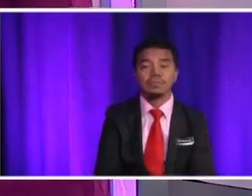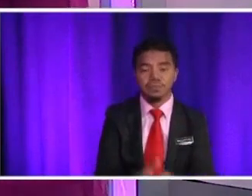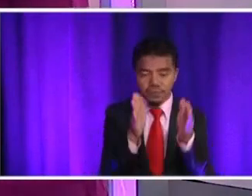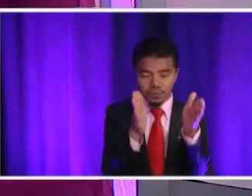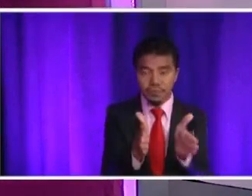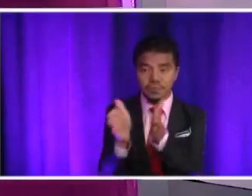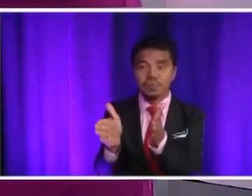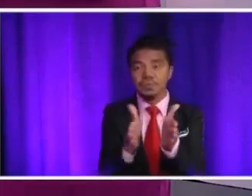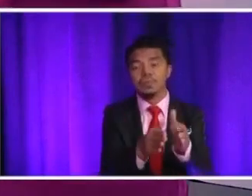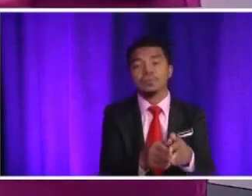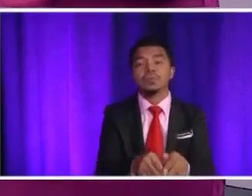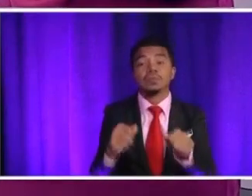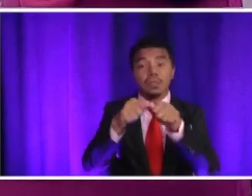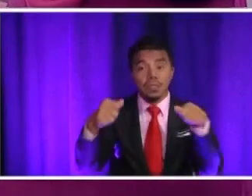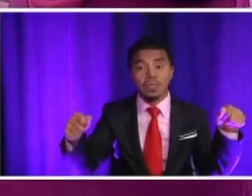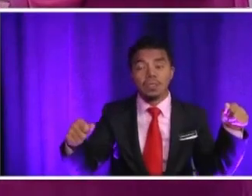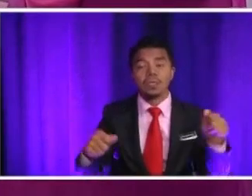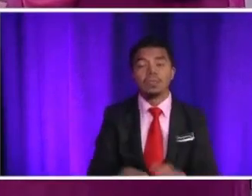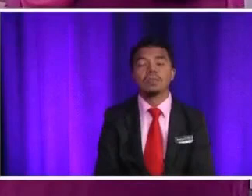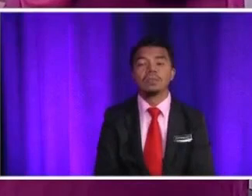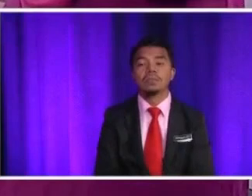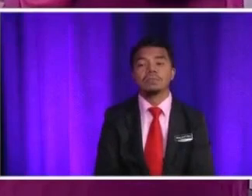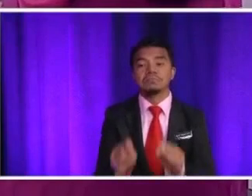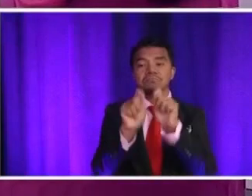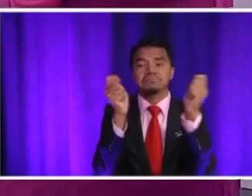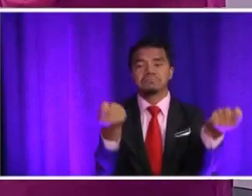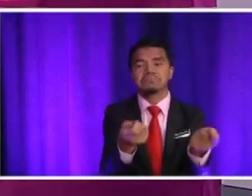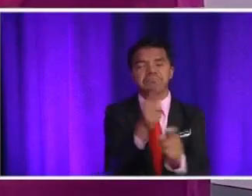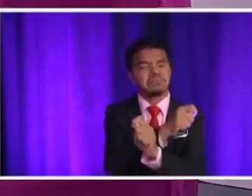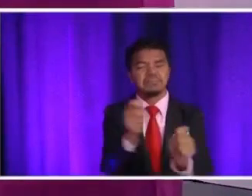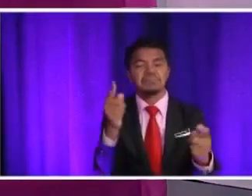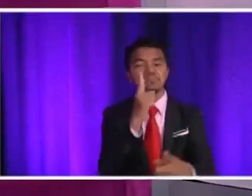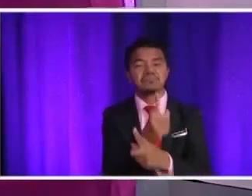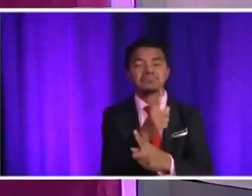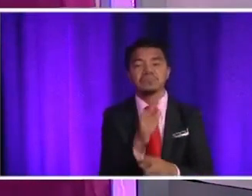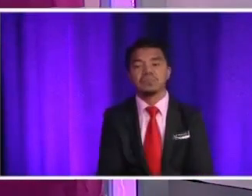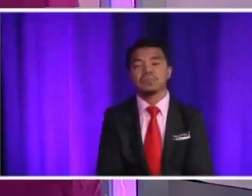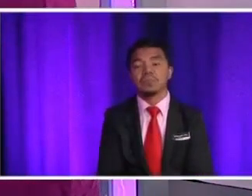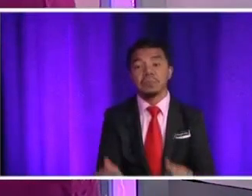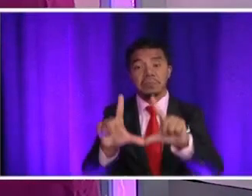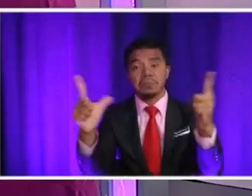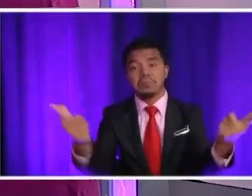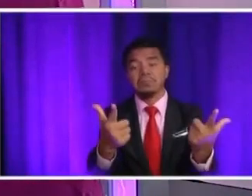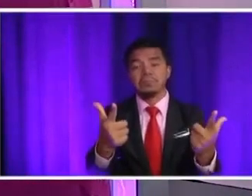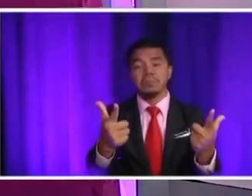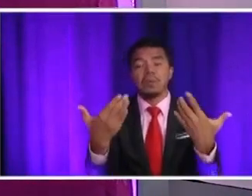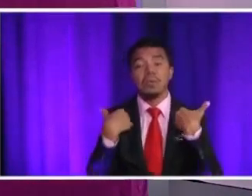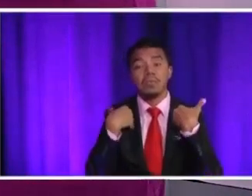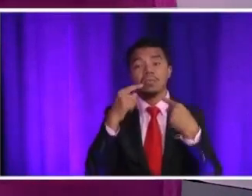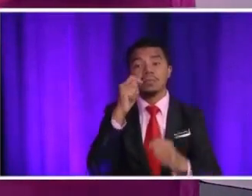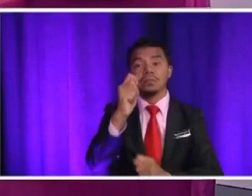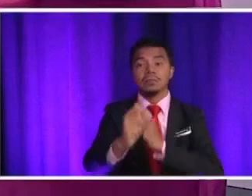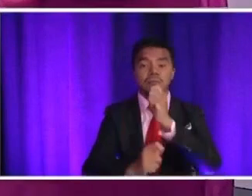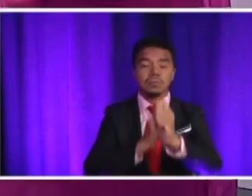tadi, tempat. Tempat tidak strategik kerana lokasi kedai itu berada di tingkat dua. Okey,